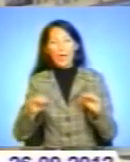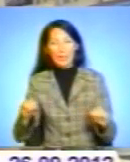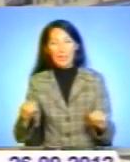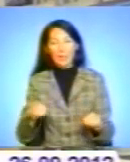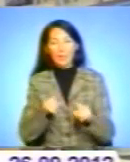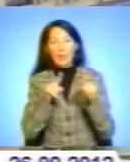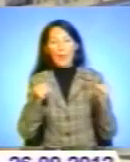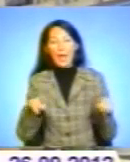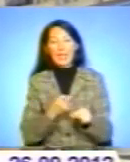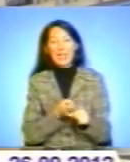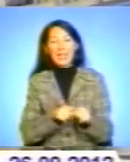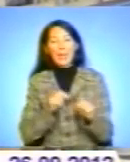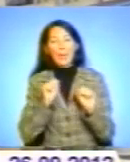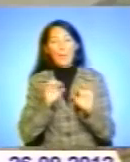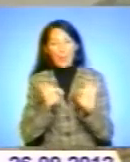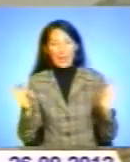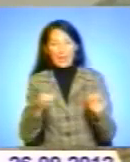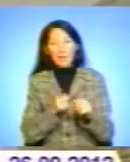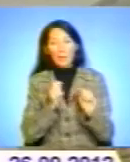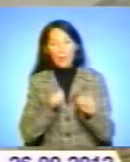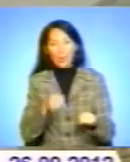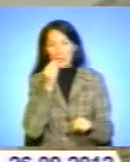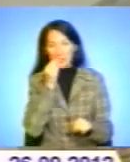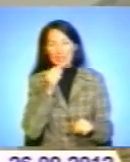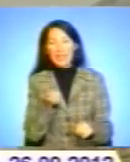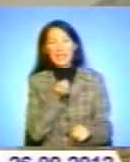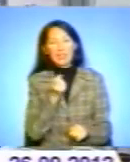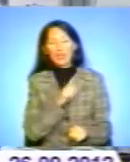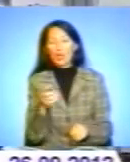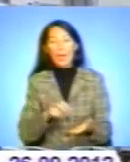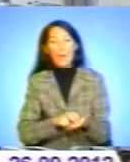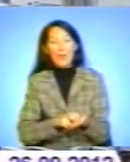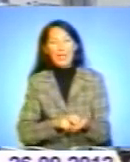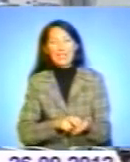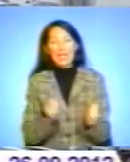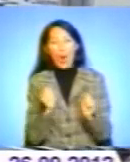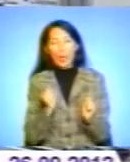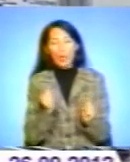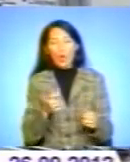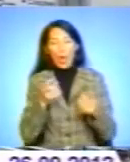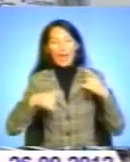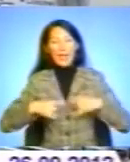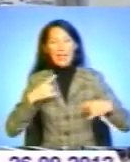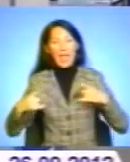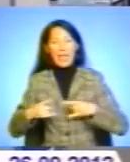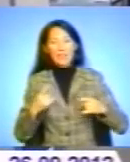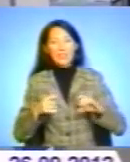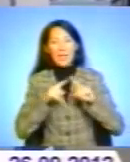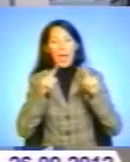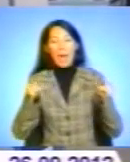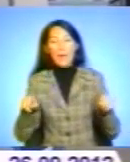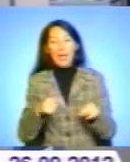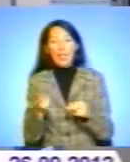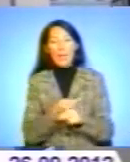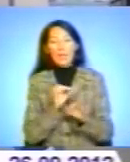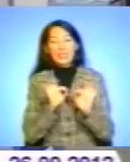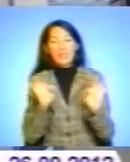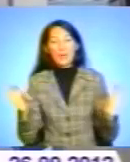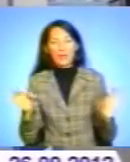Пакети, які можна з'їсти, зерно, що не боїться сильної холоднечі, рентгенівський апарат без плівки. Усе це та чимало інших